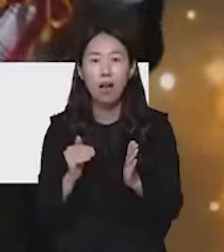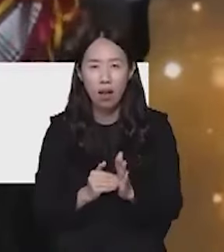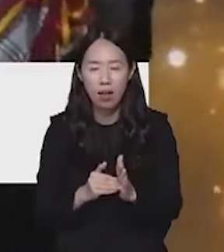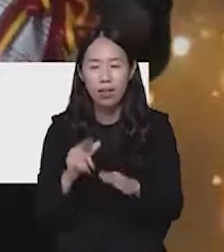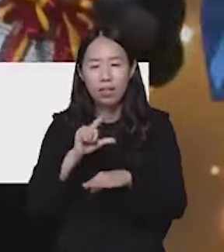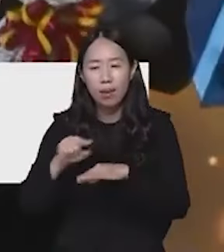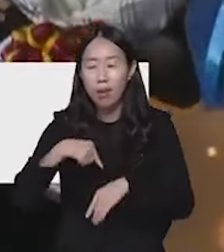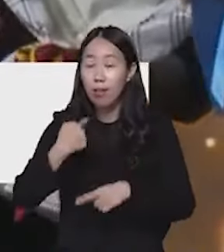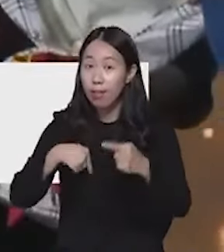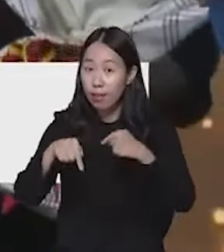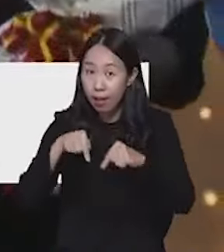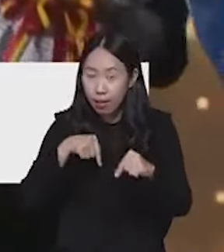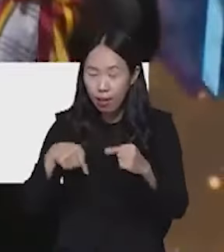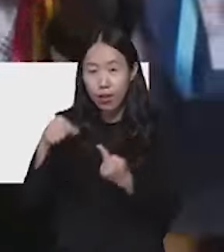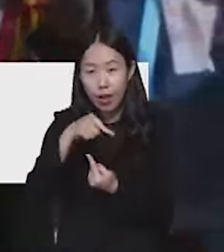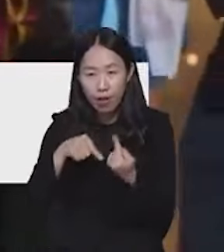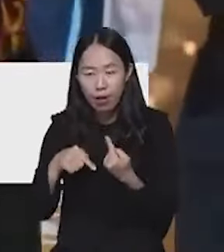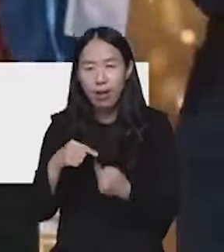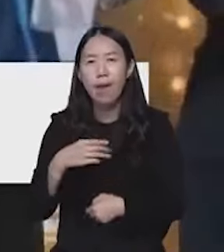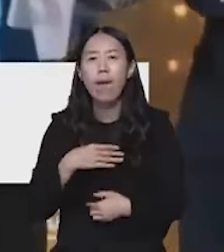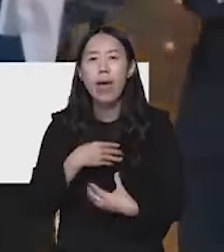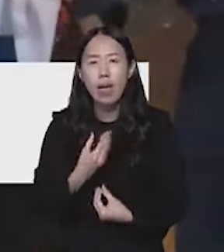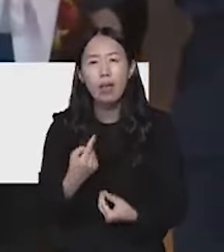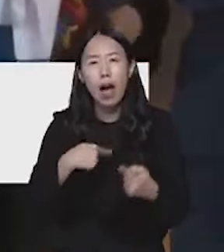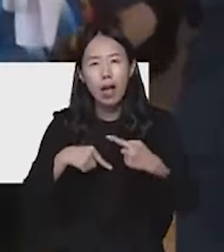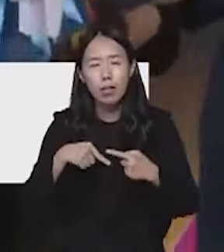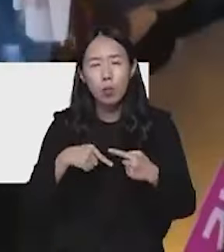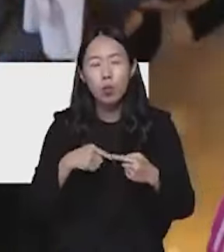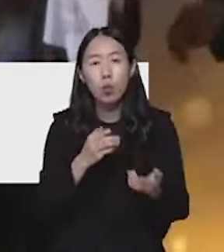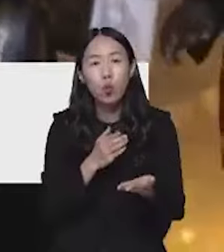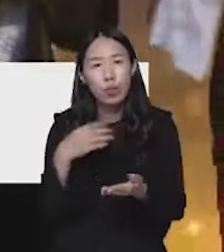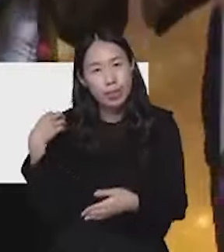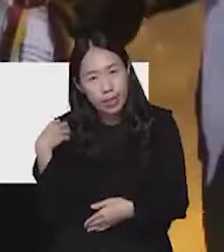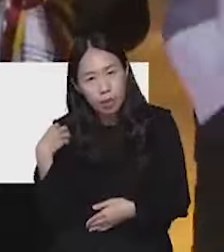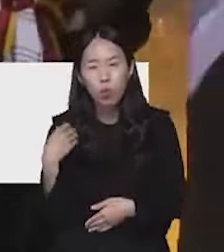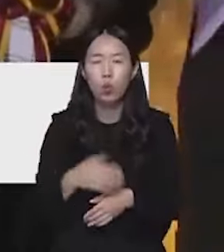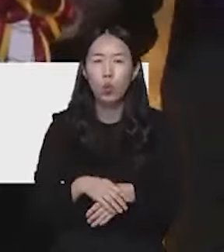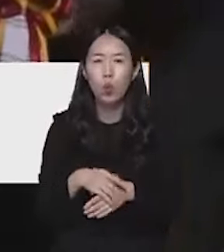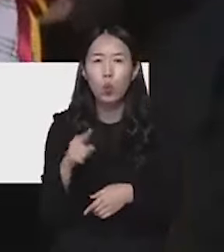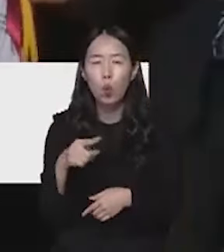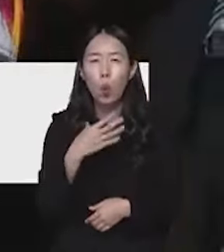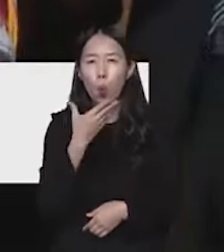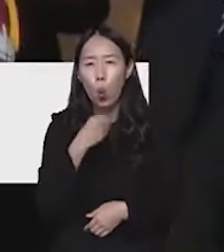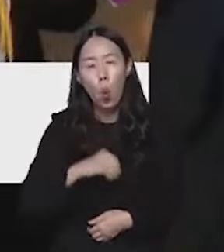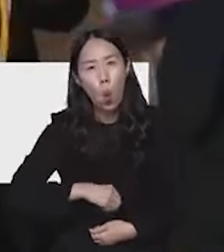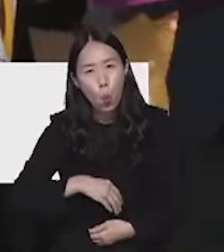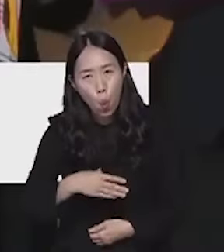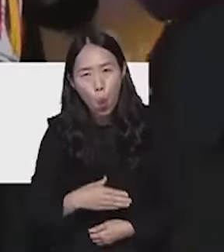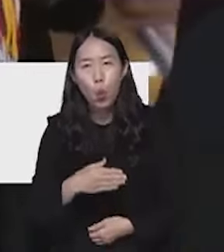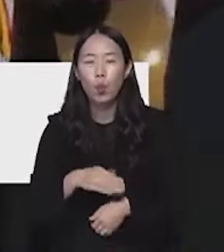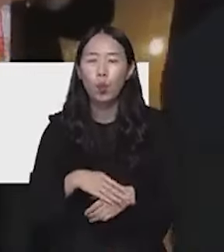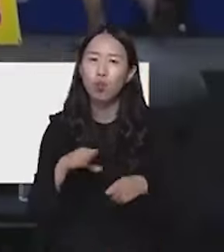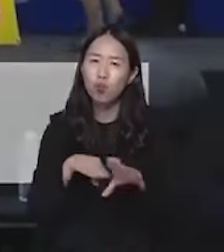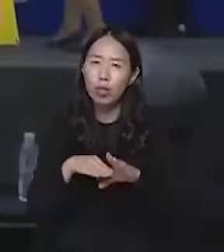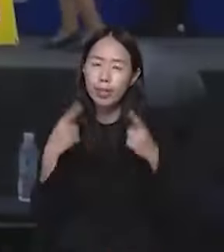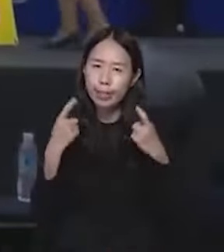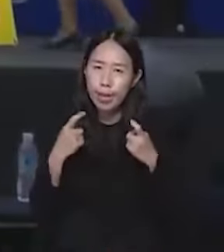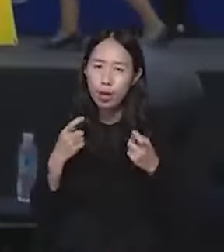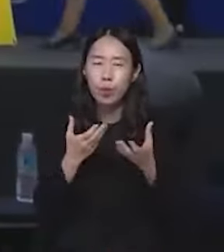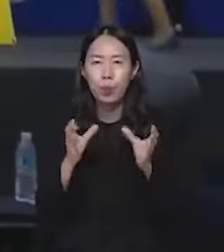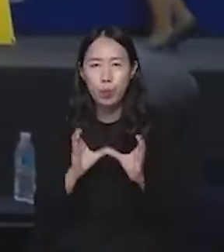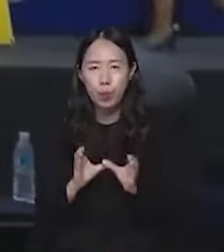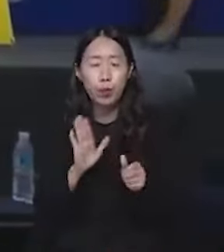지방자치 경영대전은 행정안전부가 주최하고 보건복지부와 문화체육관광부, 국토교통부 등이 후원하는 국내